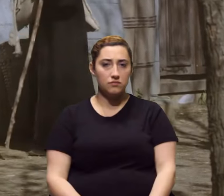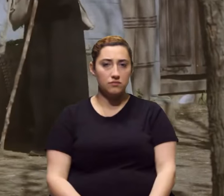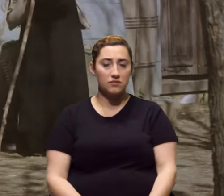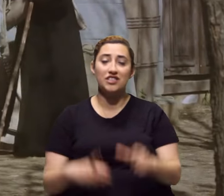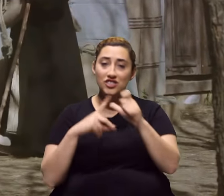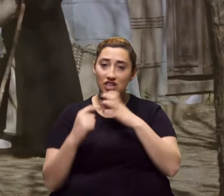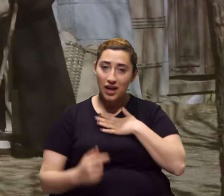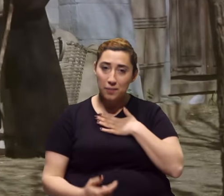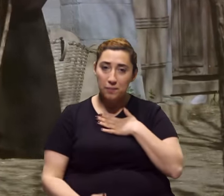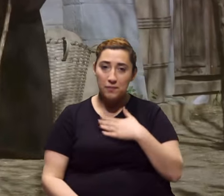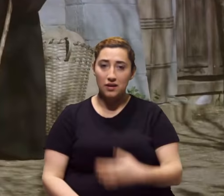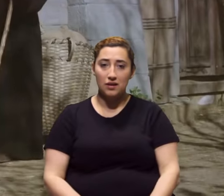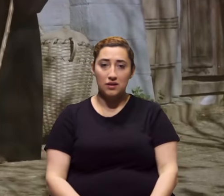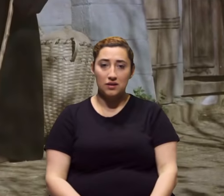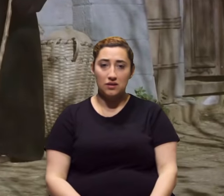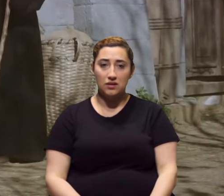Şeyhim.